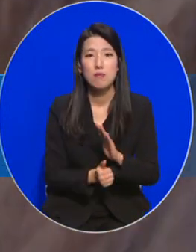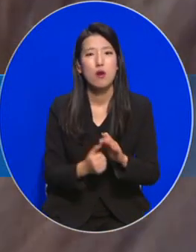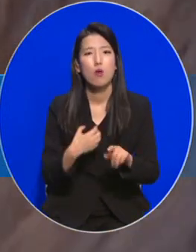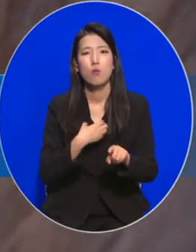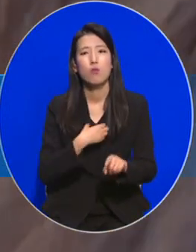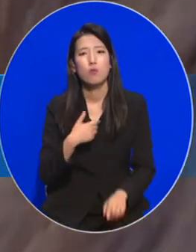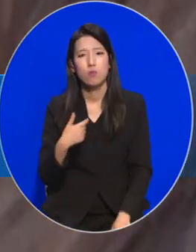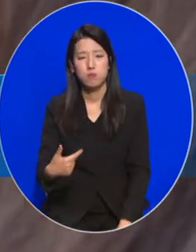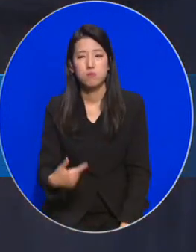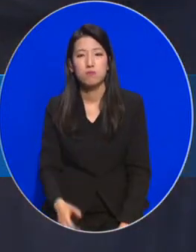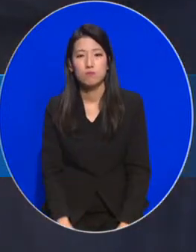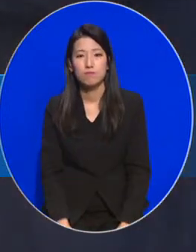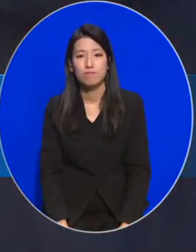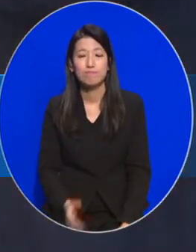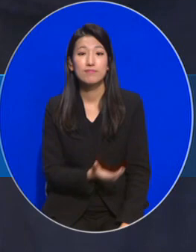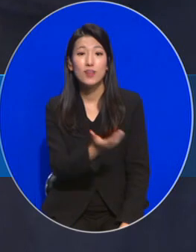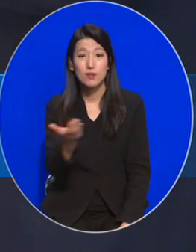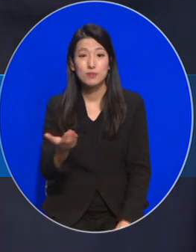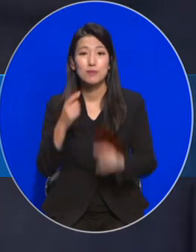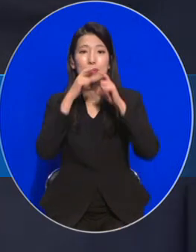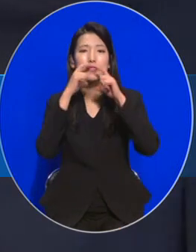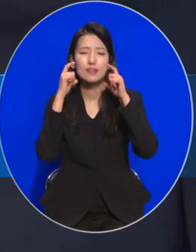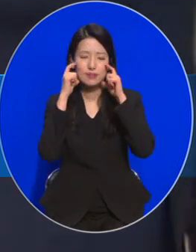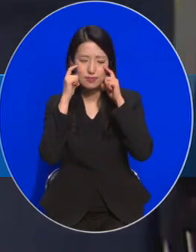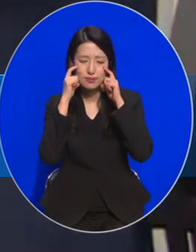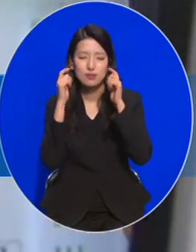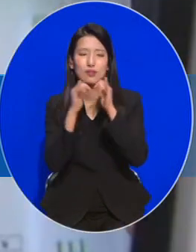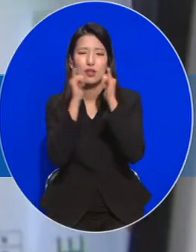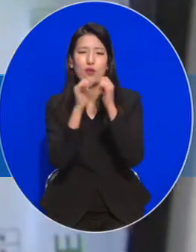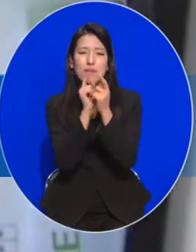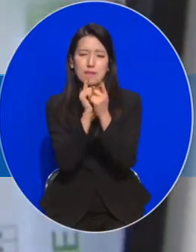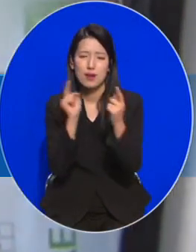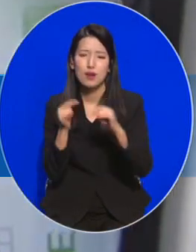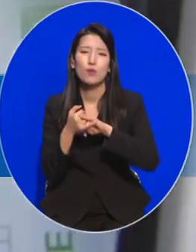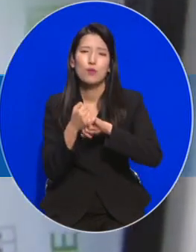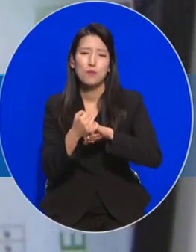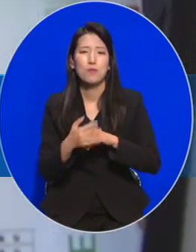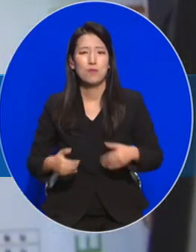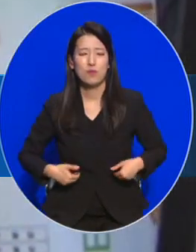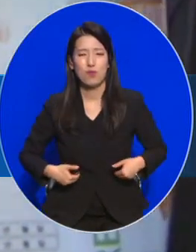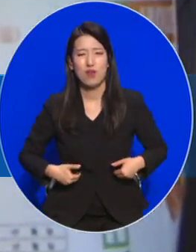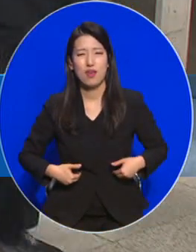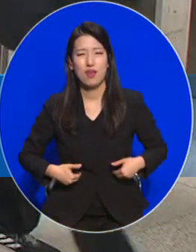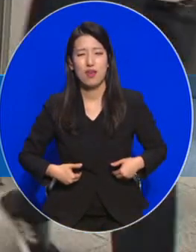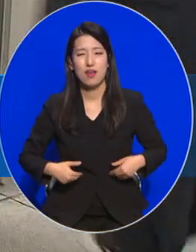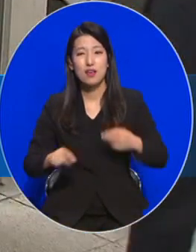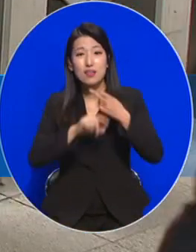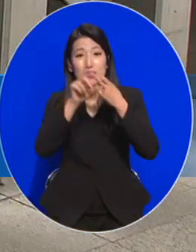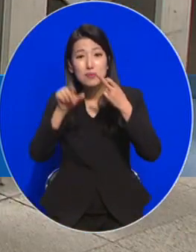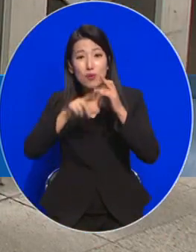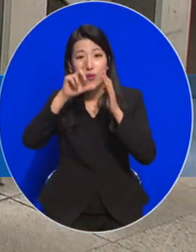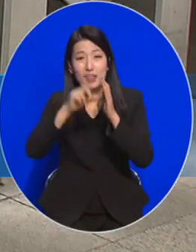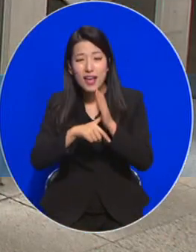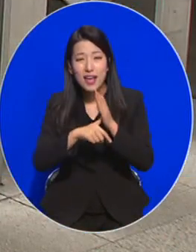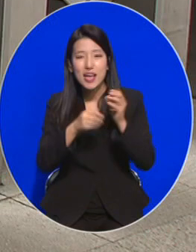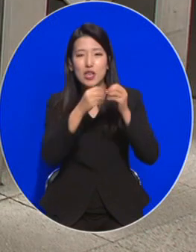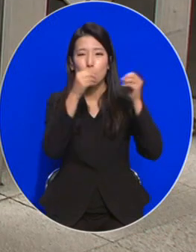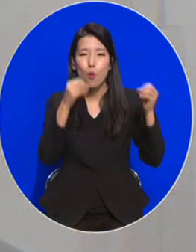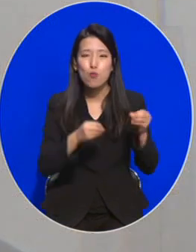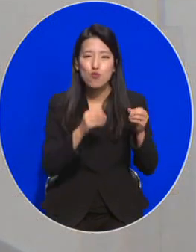방역 수칙을 철저히 지키는 가운데 연말 연시 불필요한 모임과 약속은 취소해 달라는 당부